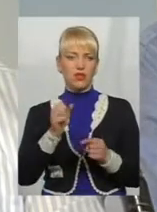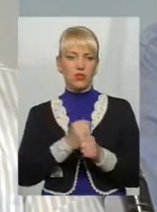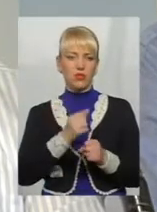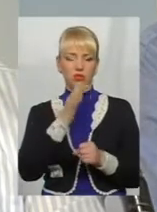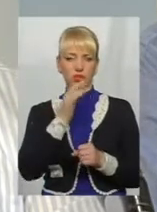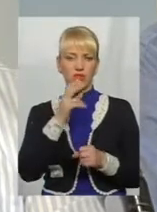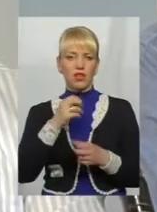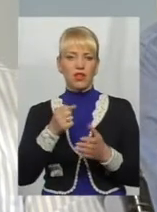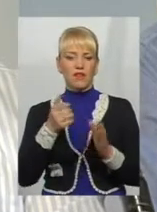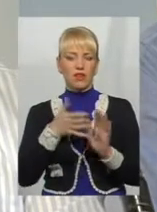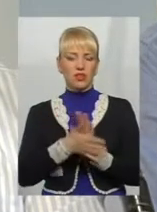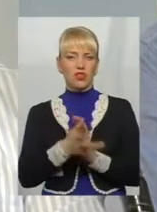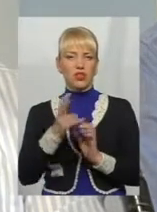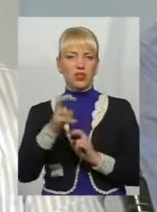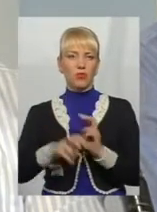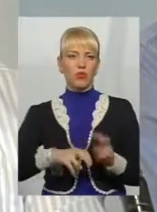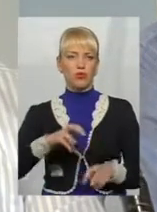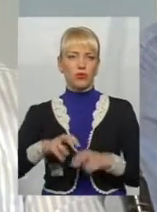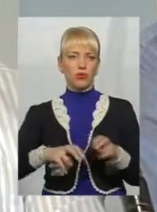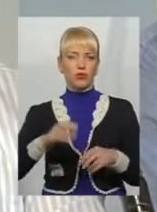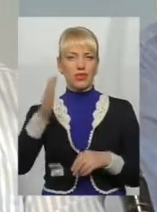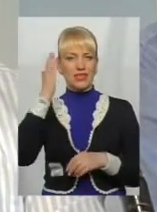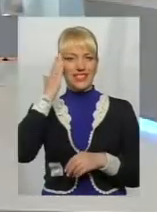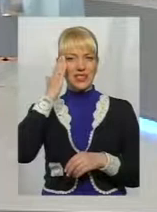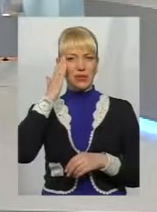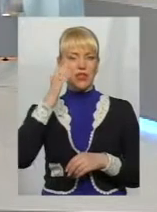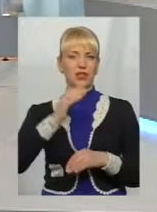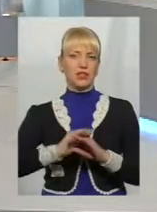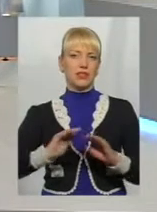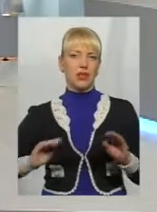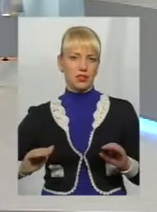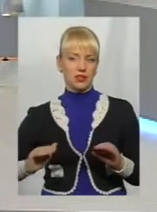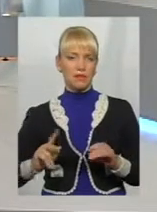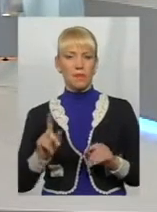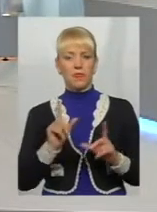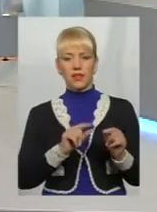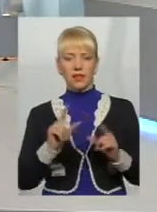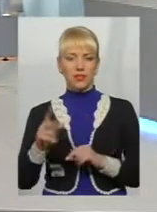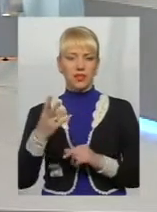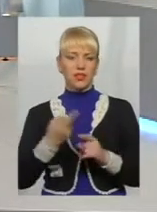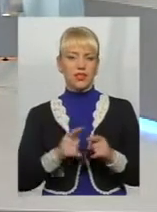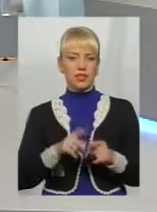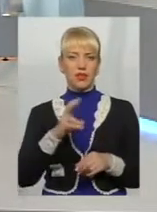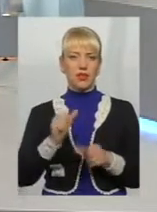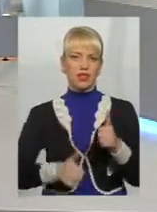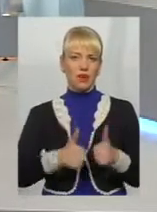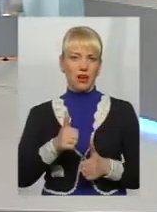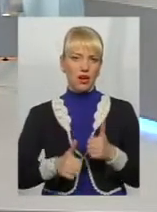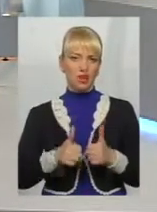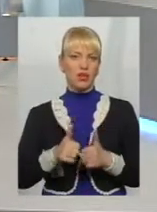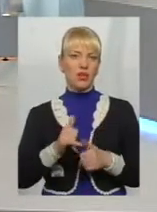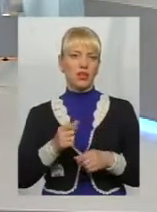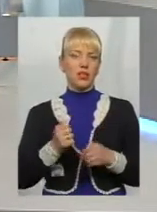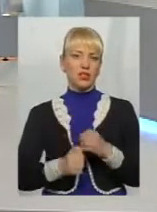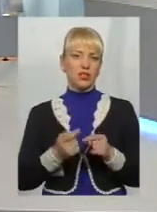пошук, скажімо, таких здібних дітей, їздять з ними на змагання, і зачасту